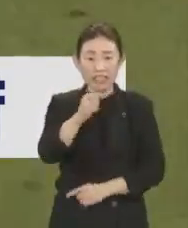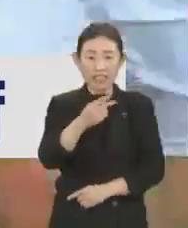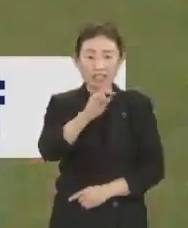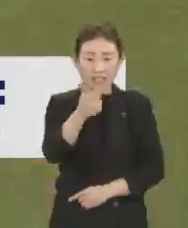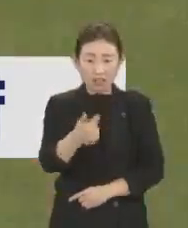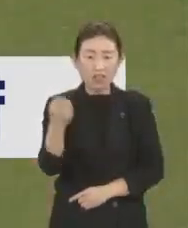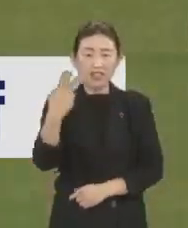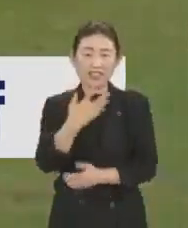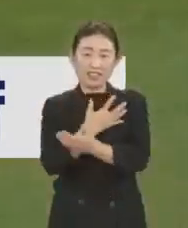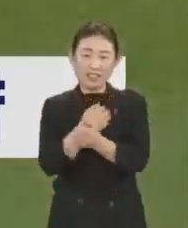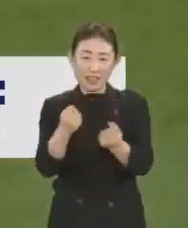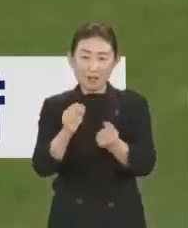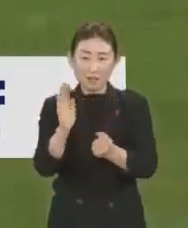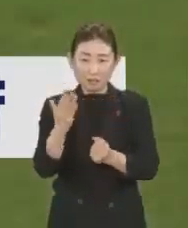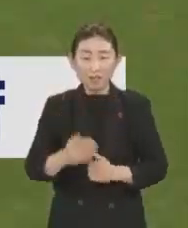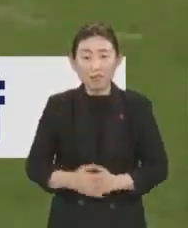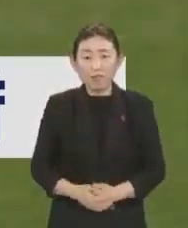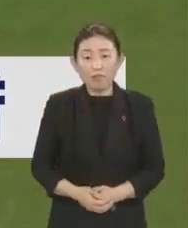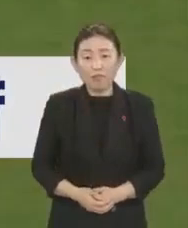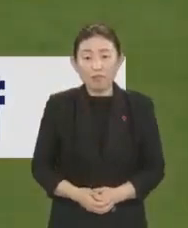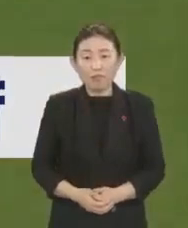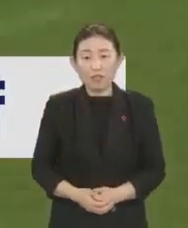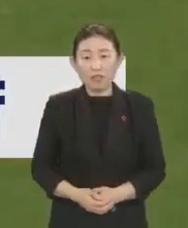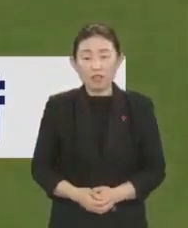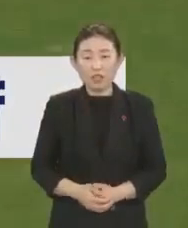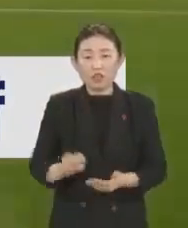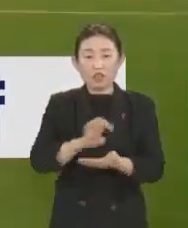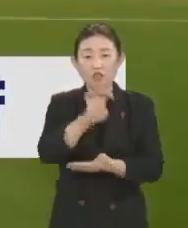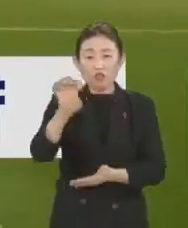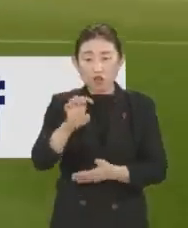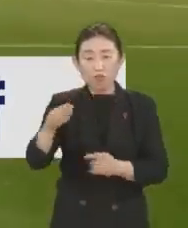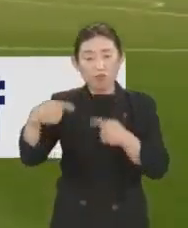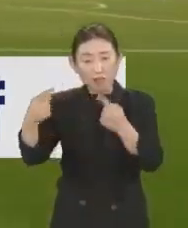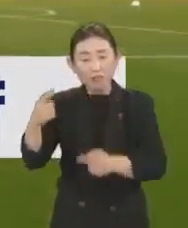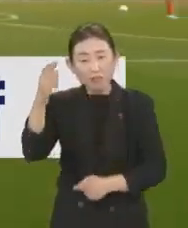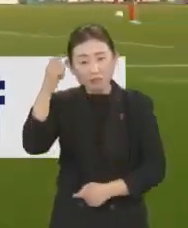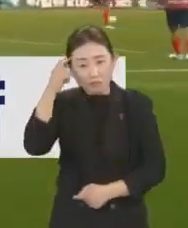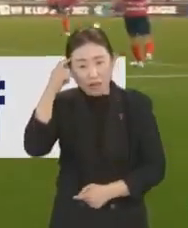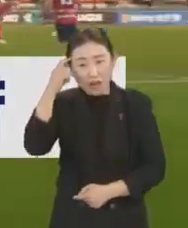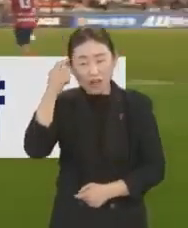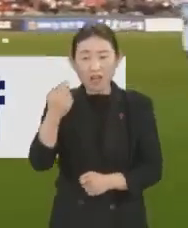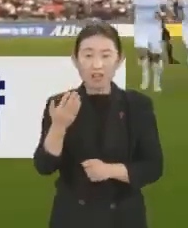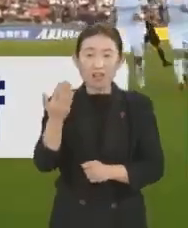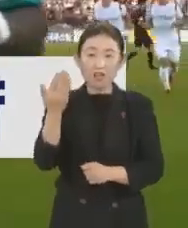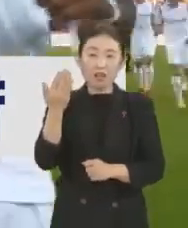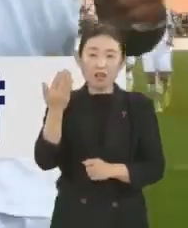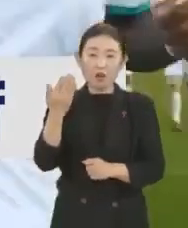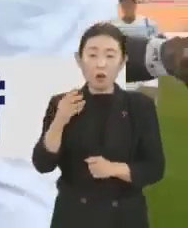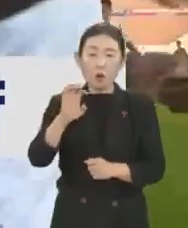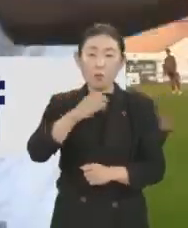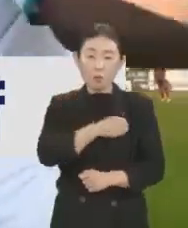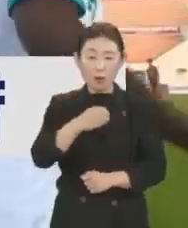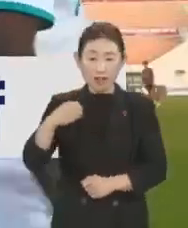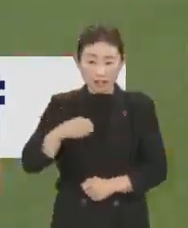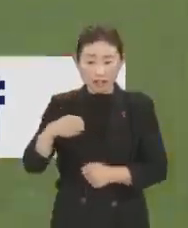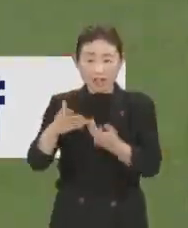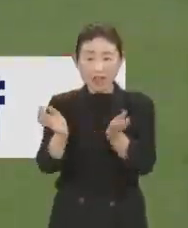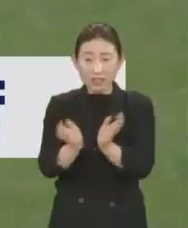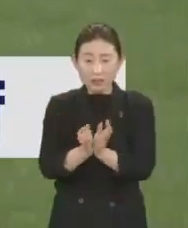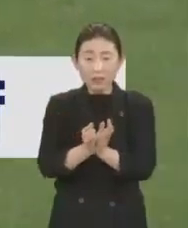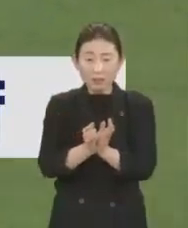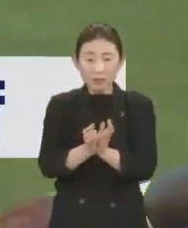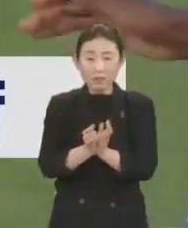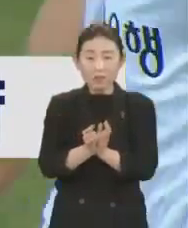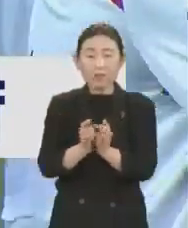된 이진현과 재계약했습니다. 유럽 진출을 꿈꾸던 이진현은 지난 시즌 이후 폴란드 명문팀